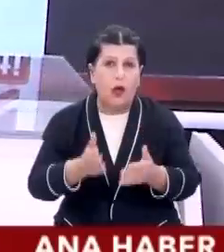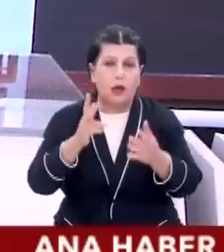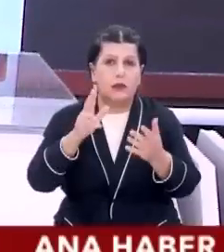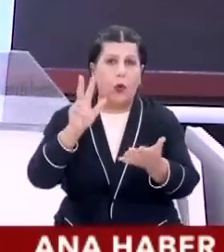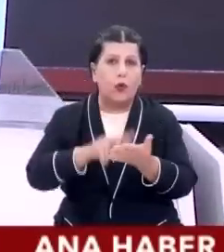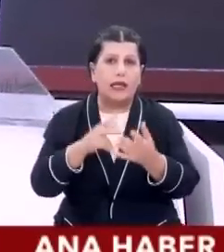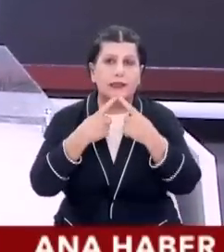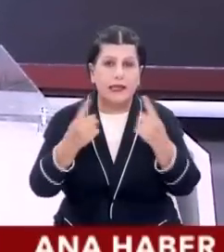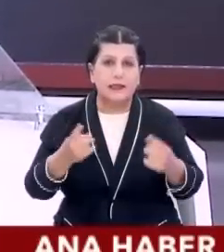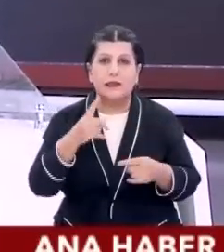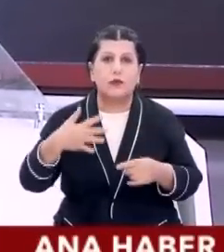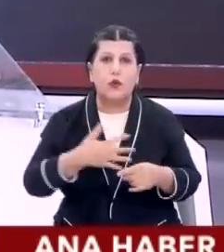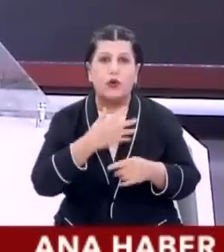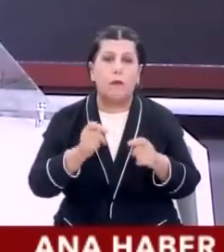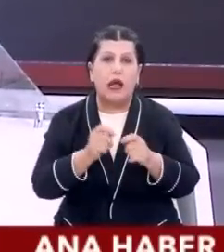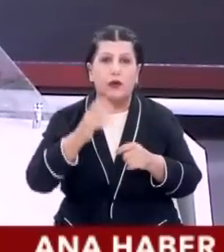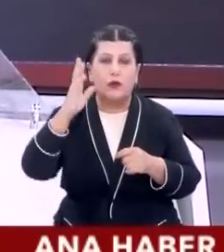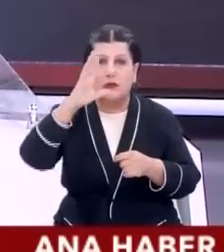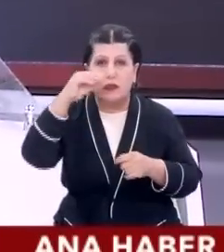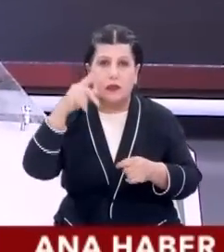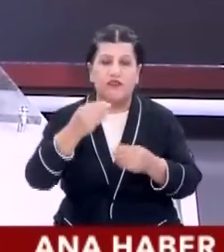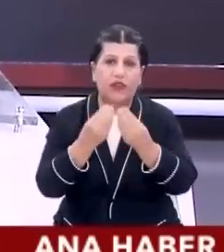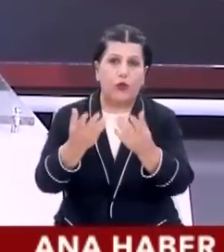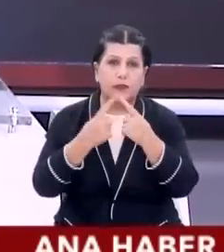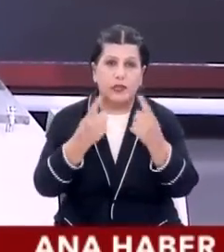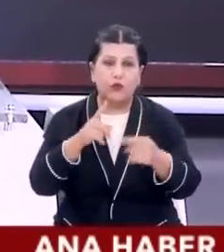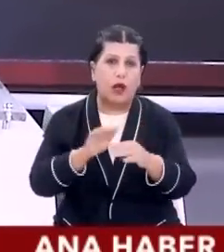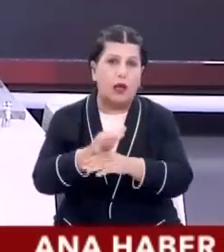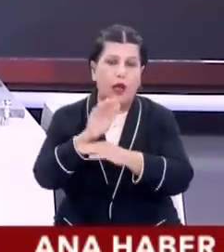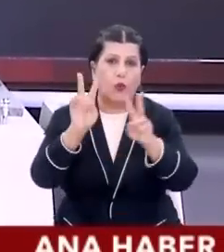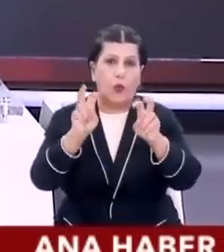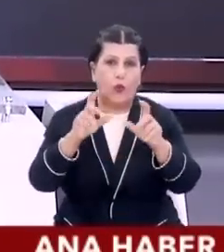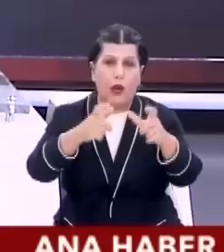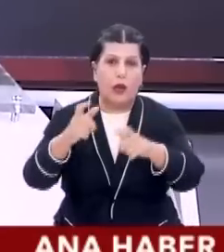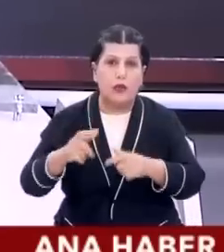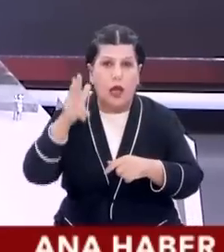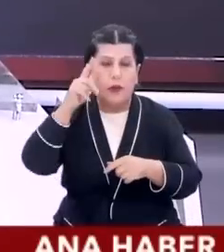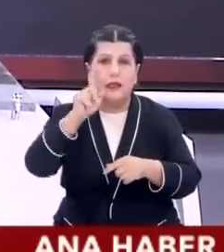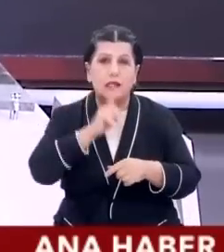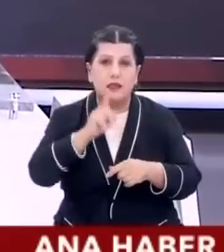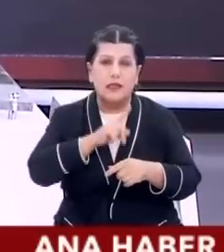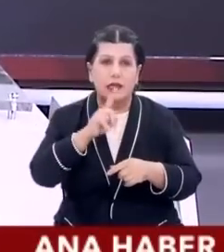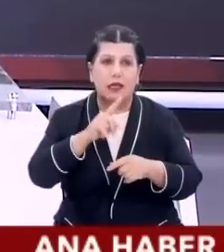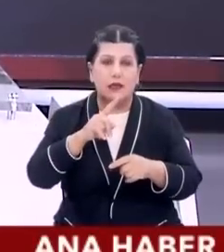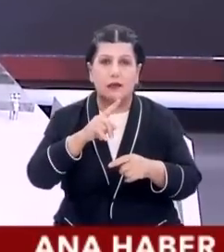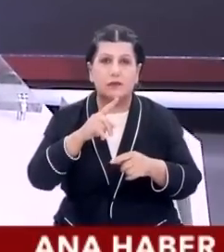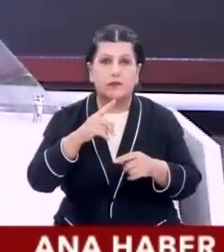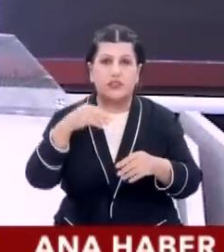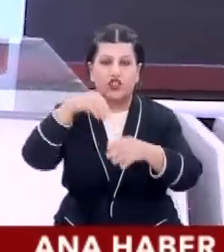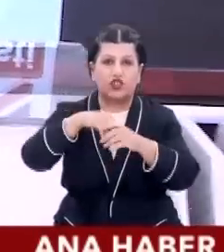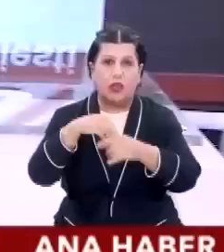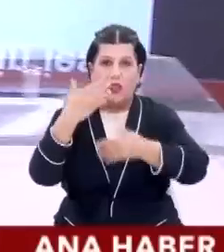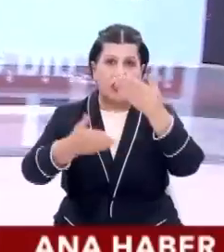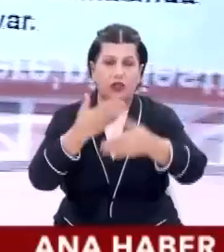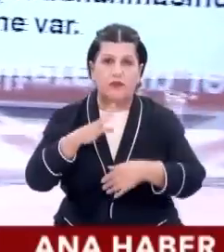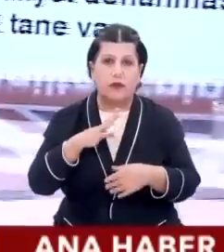kongreden baydın yönetiminden veriyoruz dese bile şu Hayati konularda Amerika İngiltere ekseninde anlatacaklarım